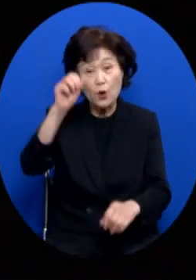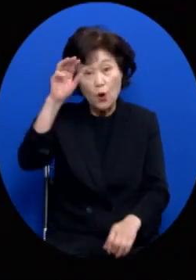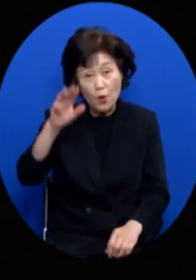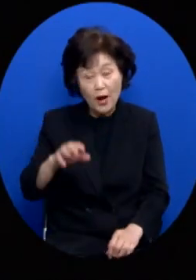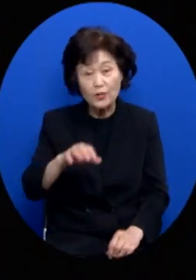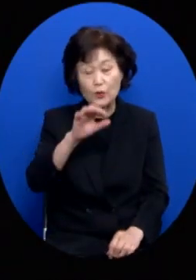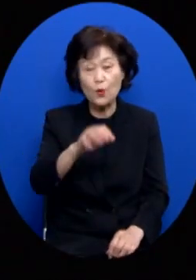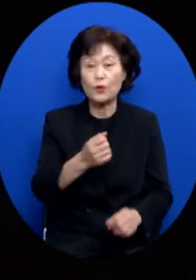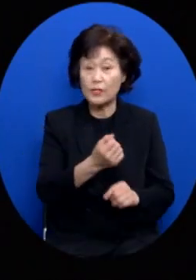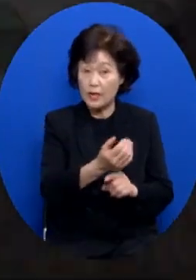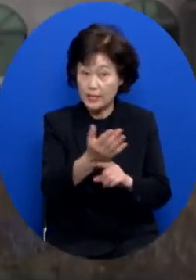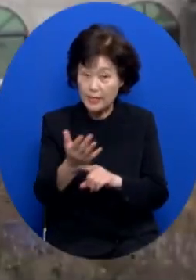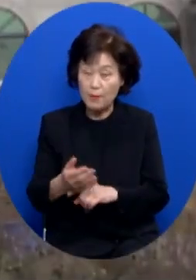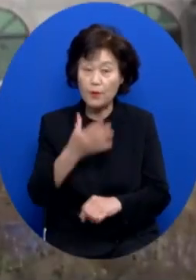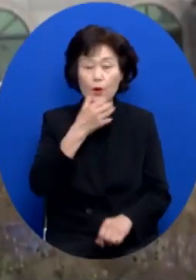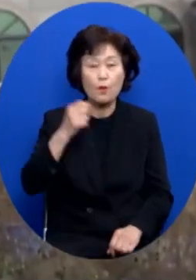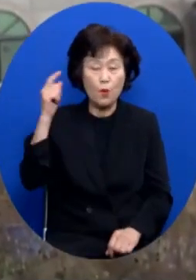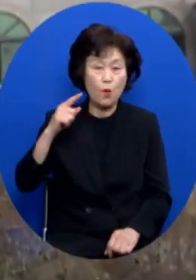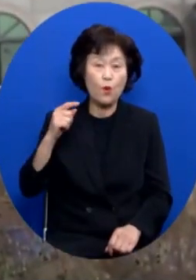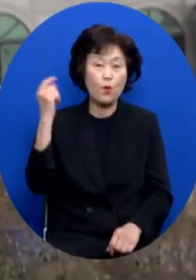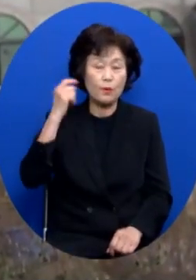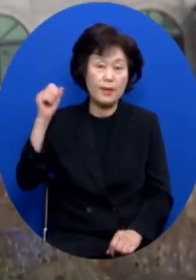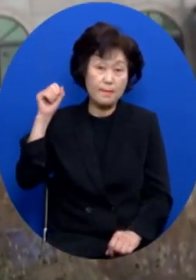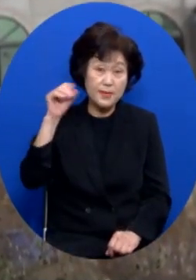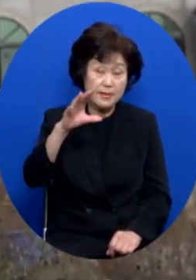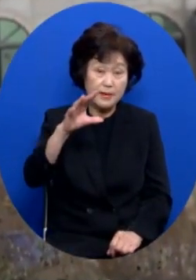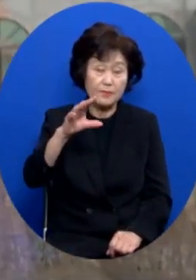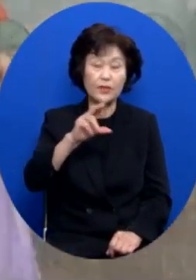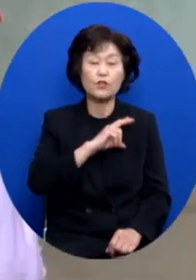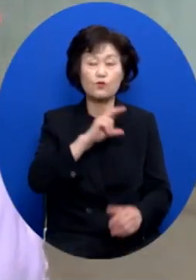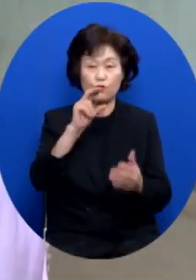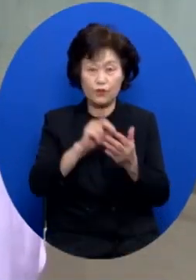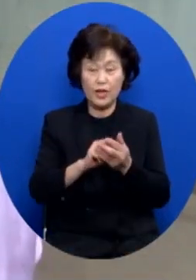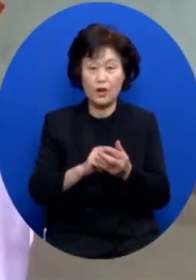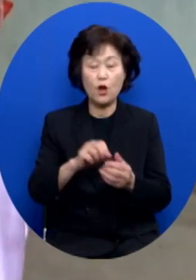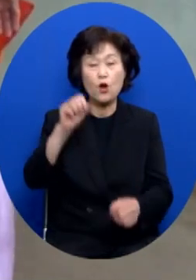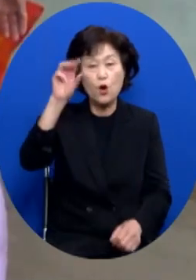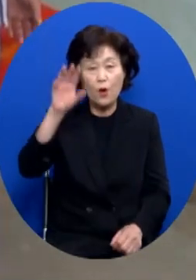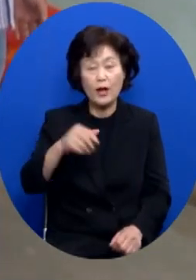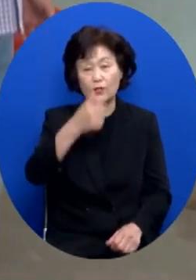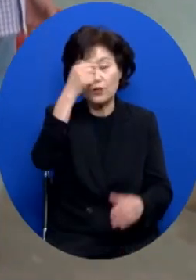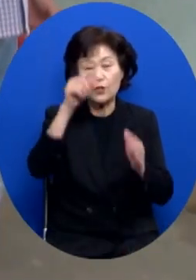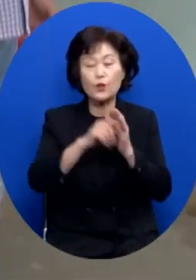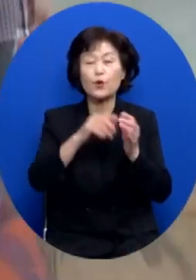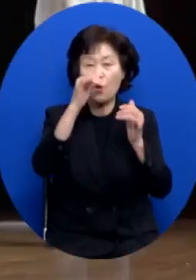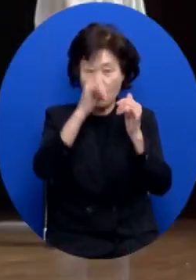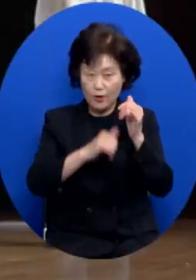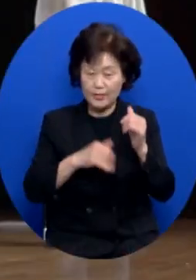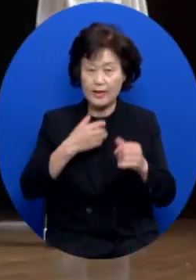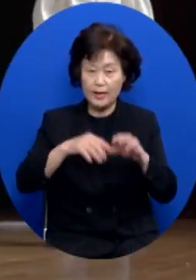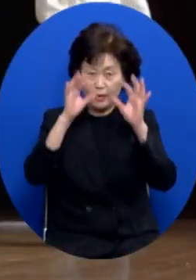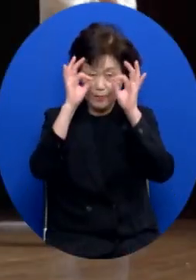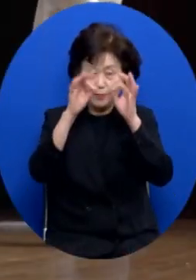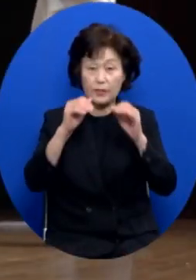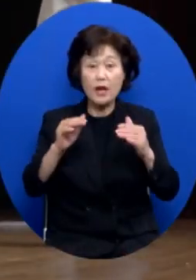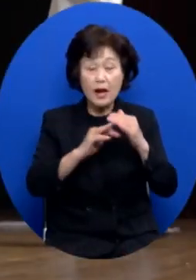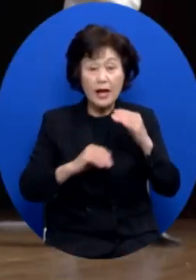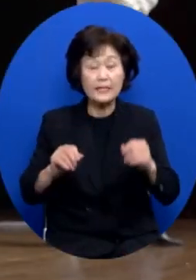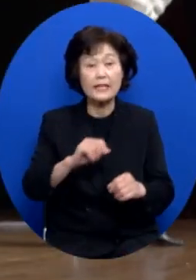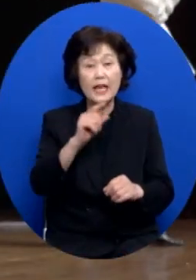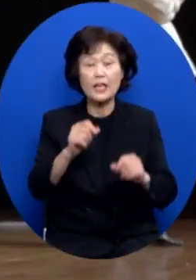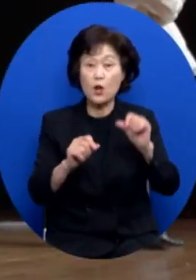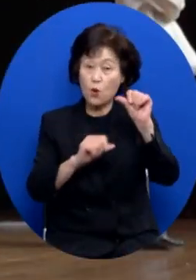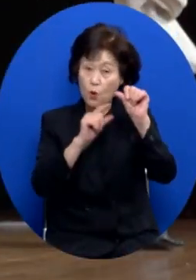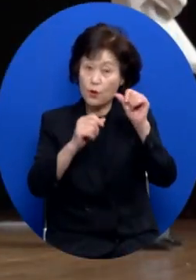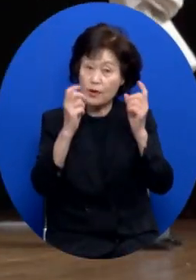전할뿐만 아니라 복음의 빛을 바라 다를 부제로 광주 기독교 역사를 집습니다 가정의 달 5월을